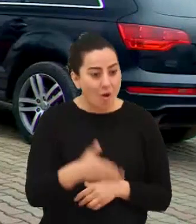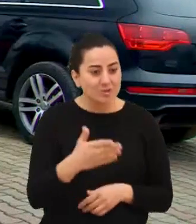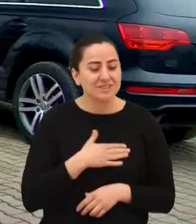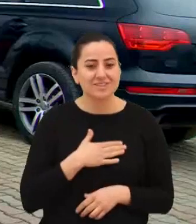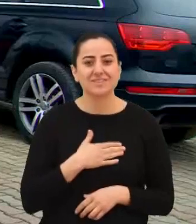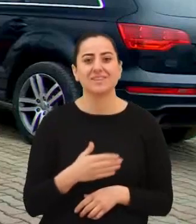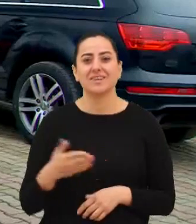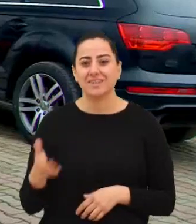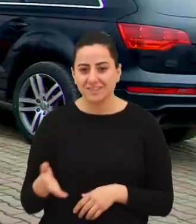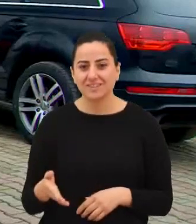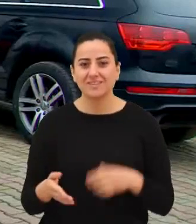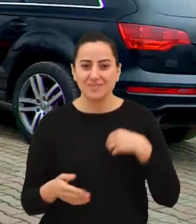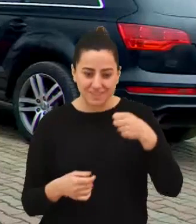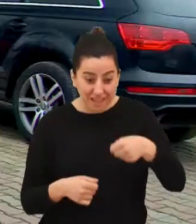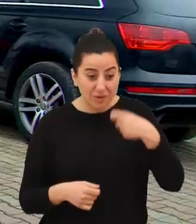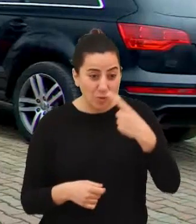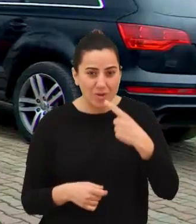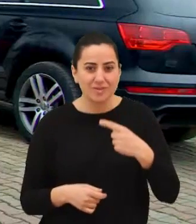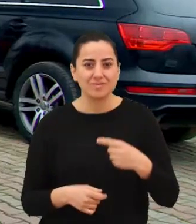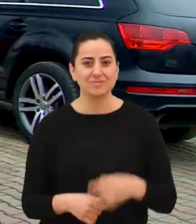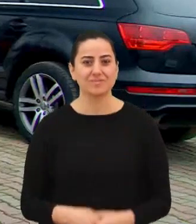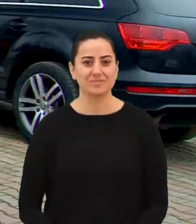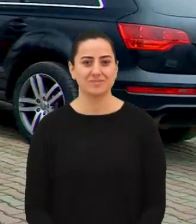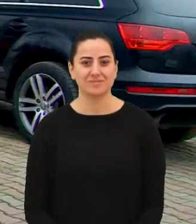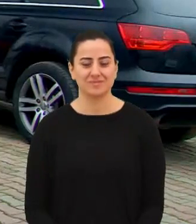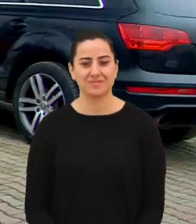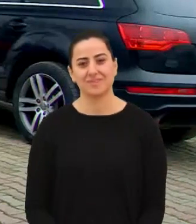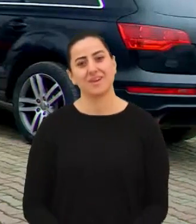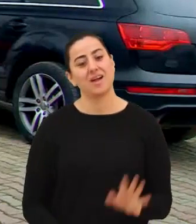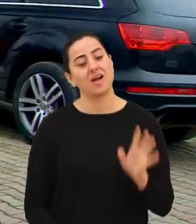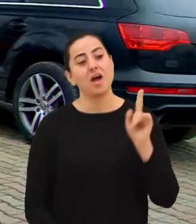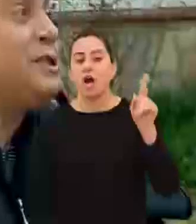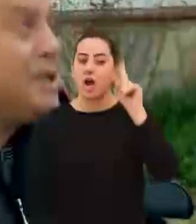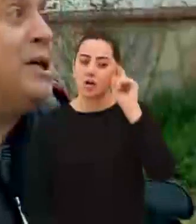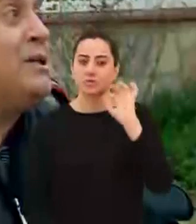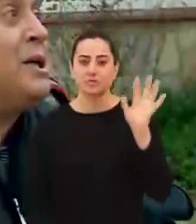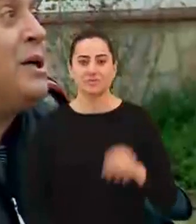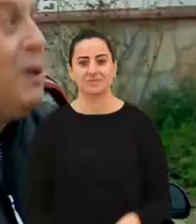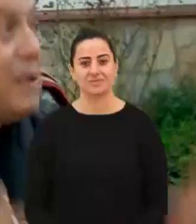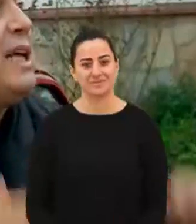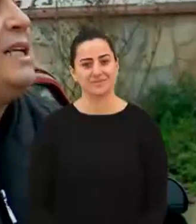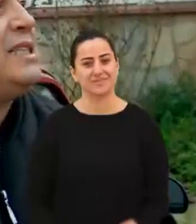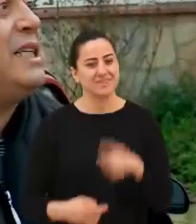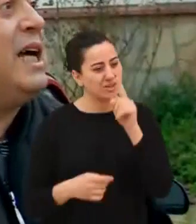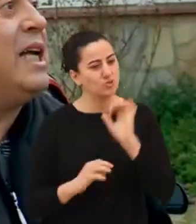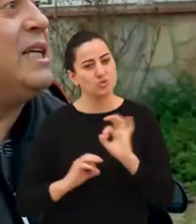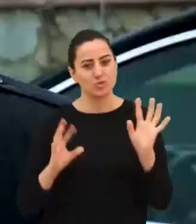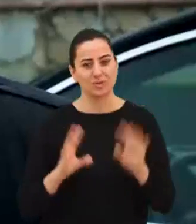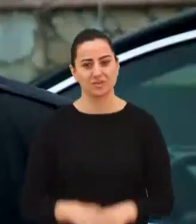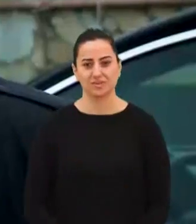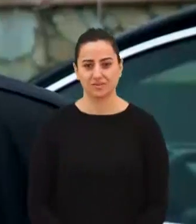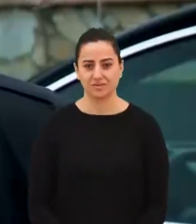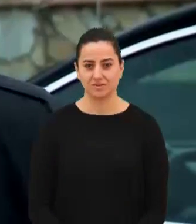ya. Şey, çanta için geldiniz değil mi? Vallahi senin bu kavrama gücün cin yerde yok. O kadar iyisin yani.